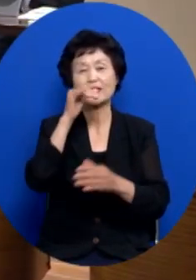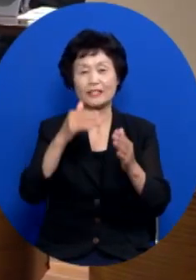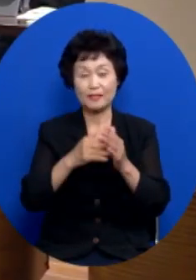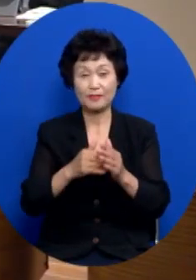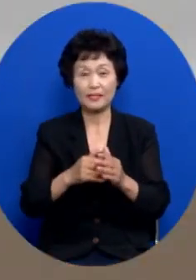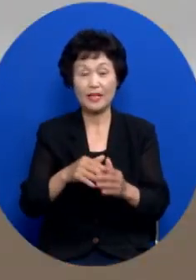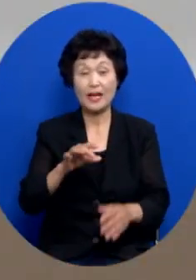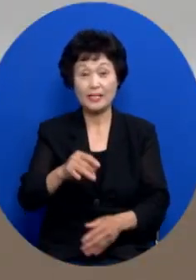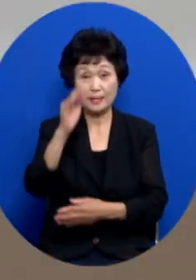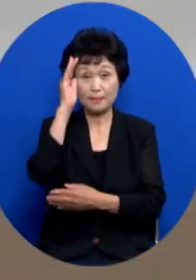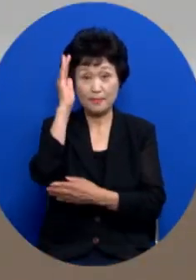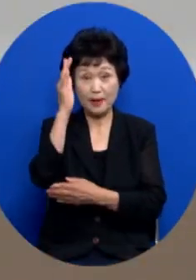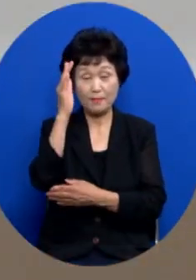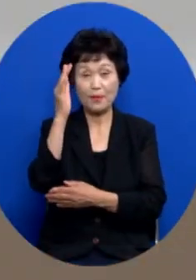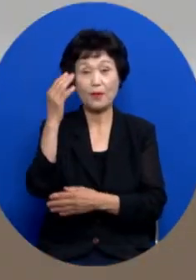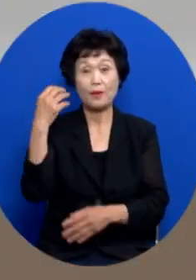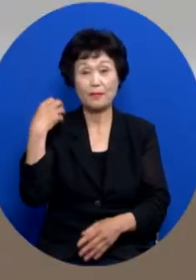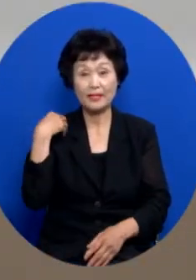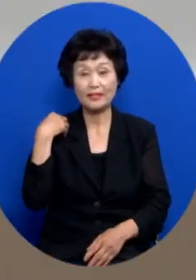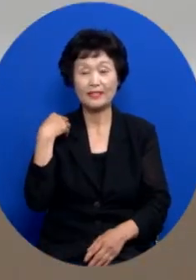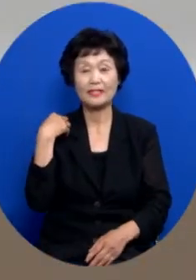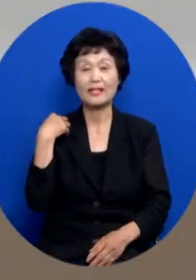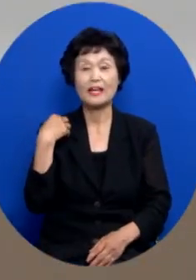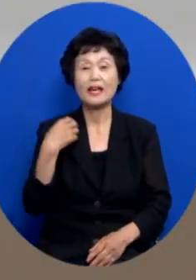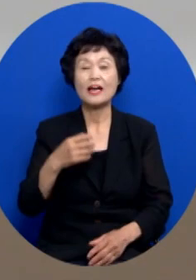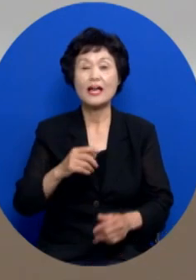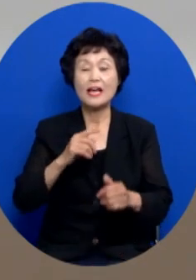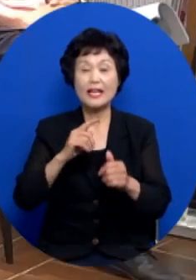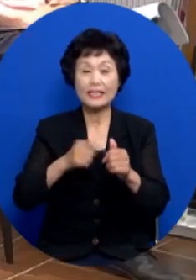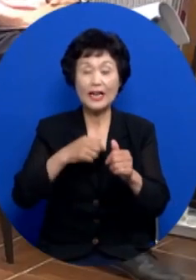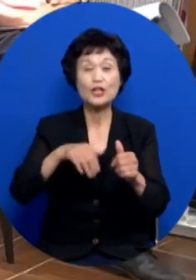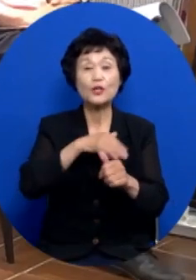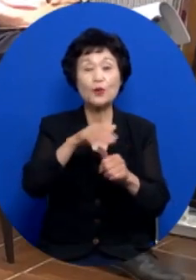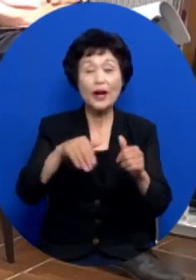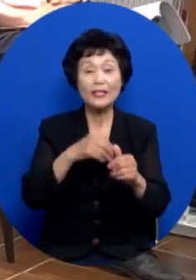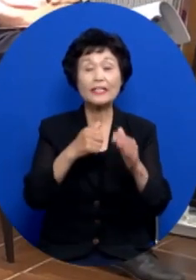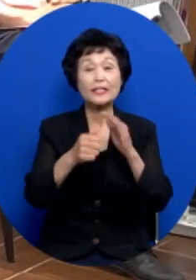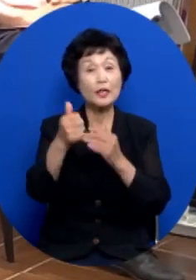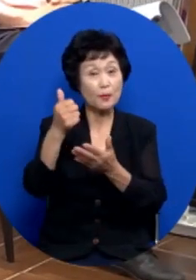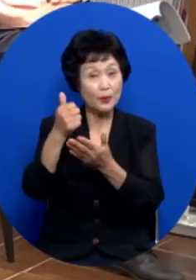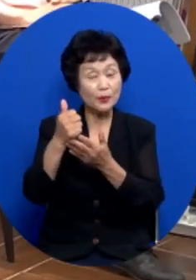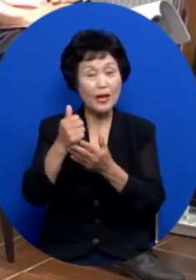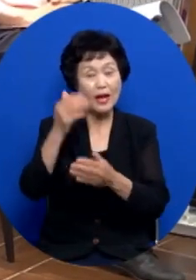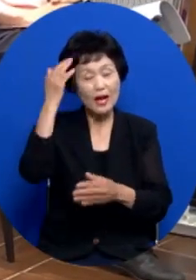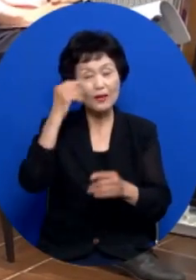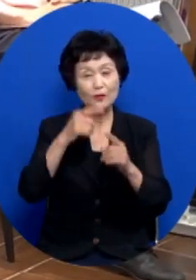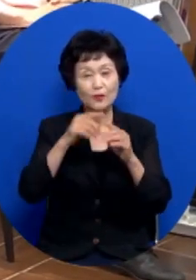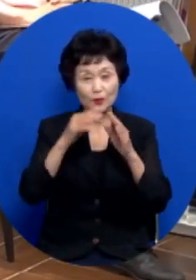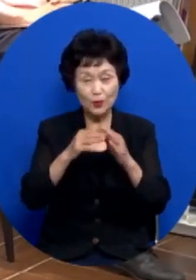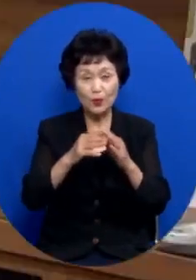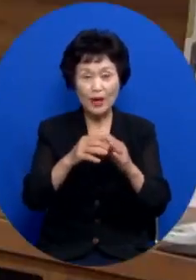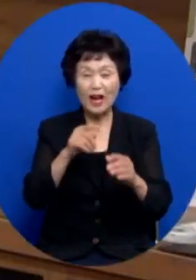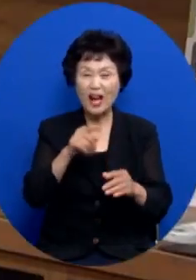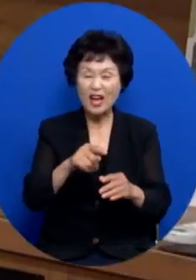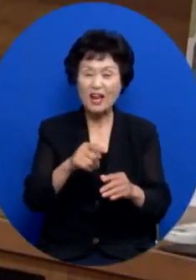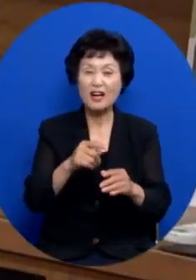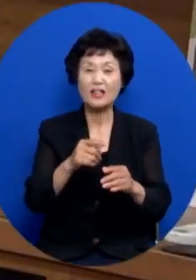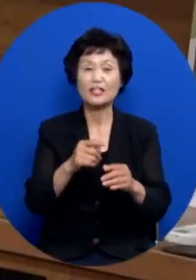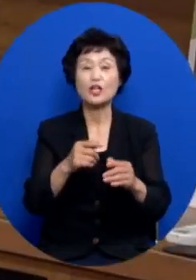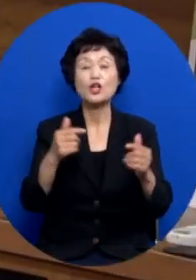포럼에서 첫 발표자로 나선 한신대학교 생태문명원 한윤정 대표는 한국교회 탄소중립을 위한